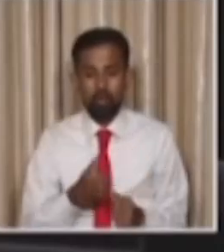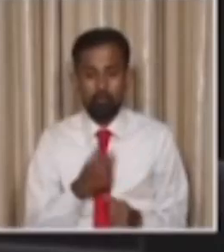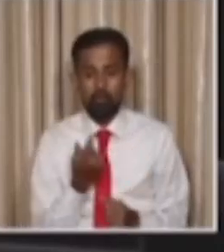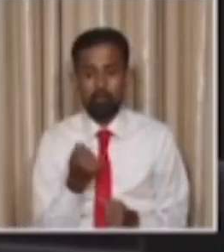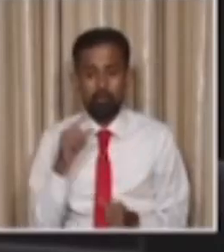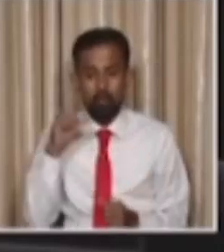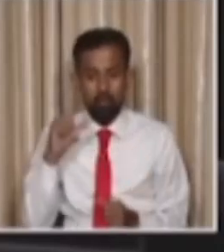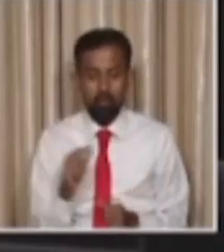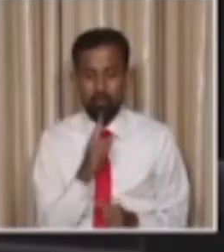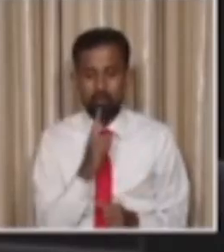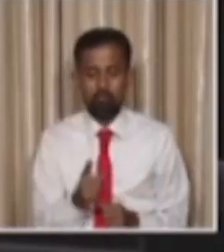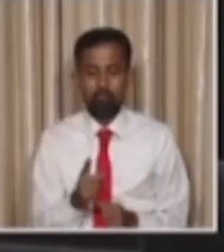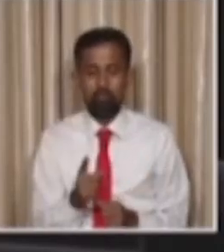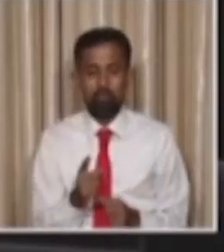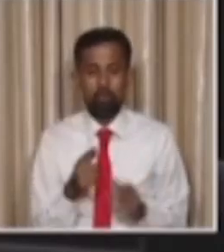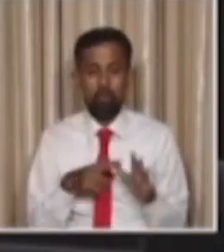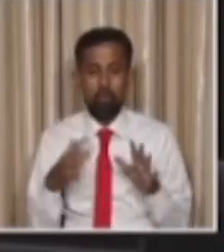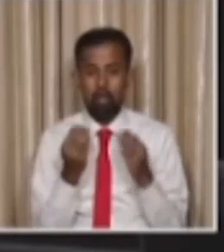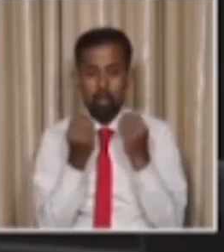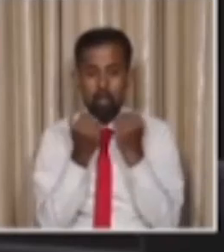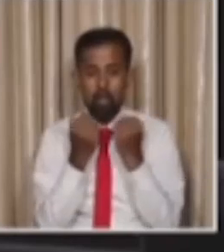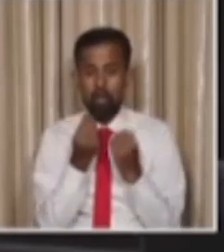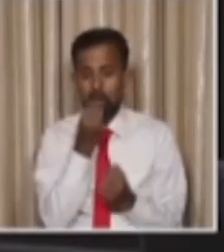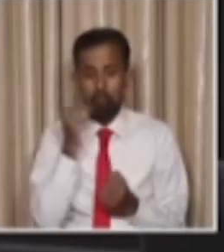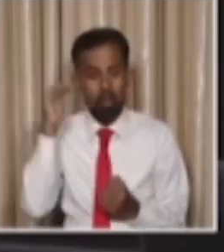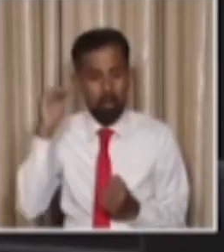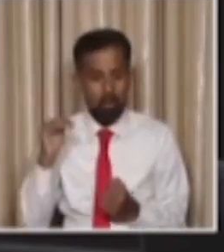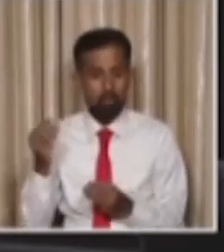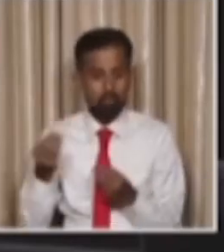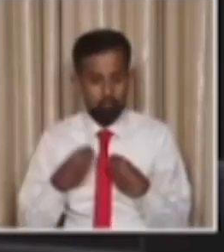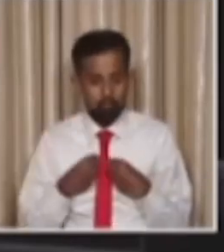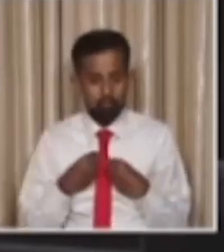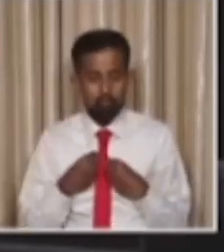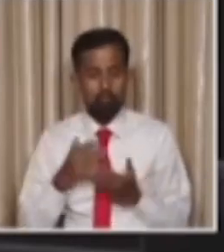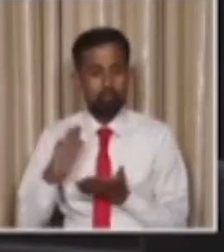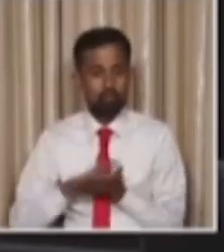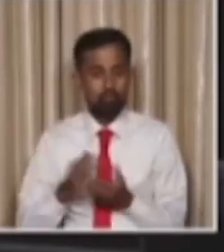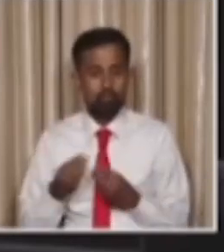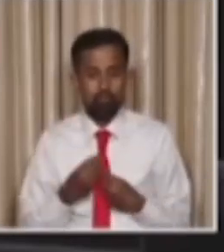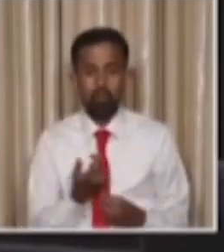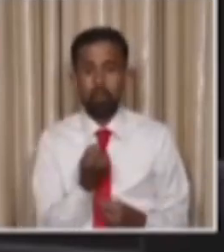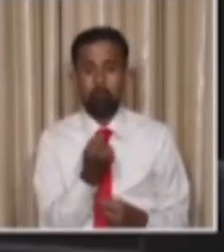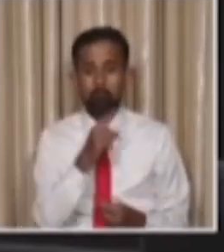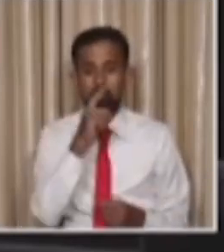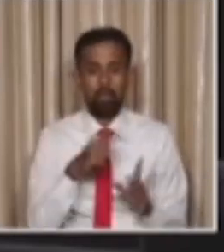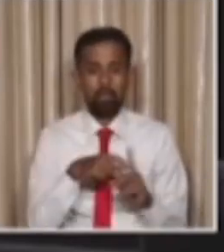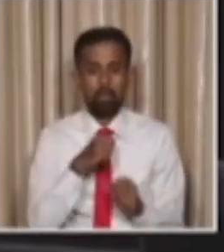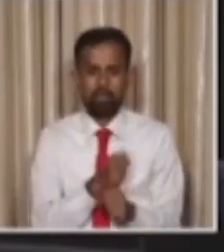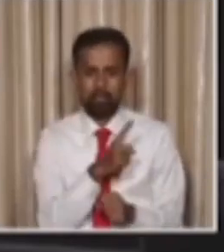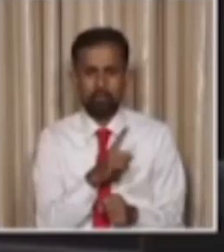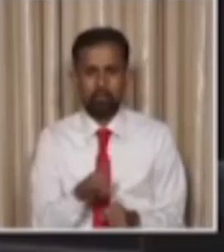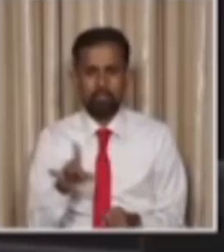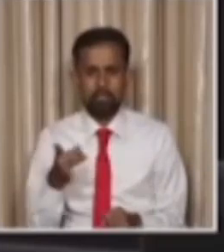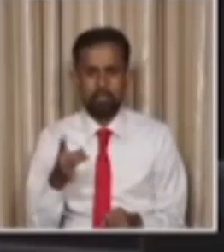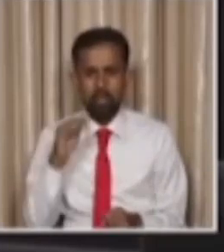අඩු කරන්න. සත්ව ආහාර ආනයනය කරන්න අඩුවට දුන්නොත් සහන දුන්නොත් මිල අඩු කරන්න. මස් කිලෝ එකක් රුපියල් 100කින්